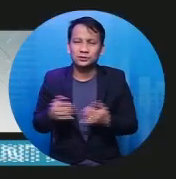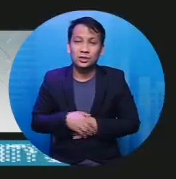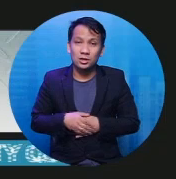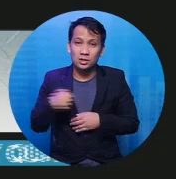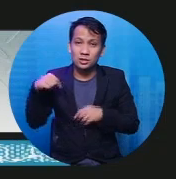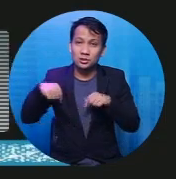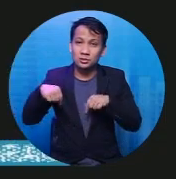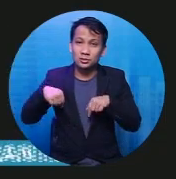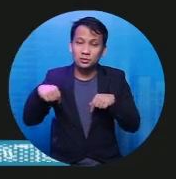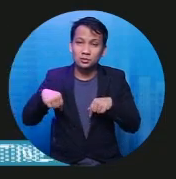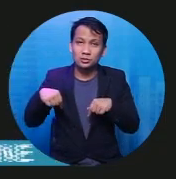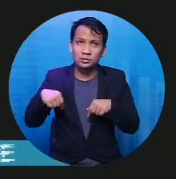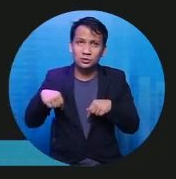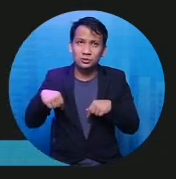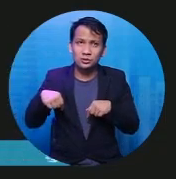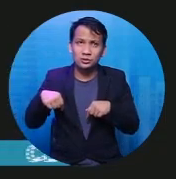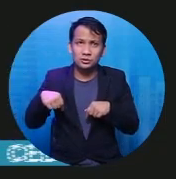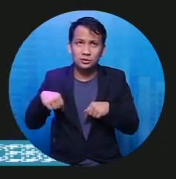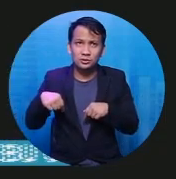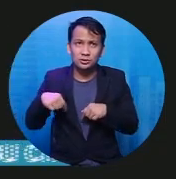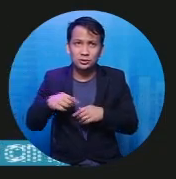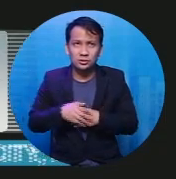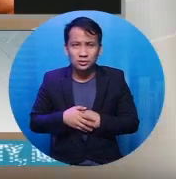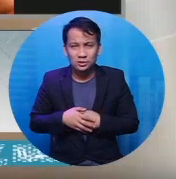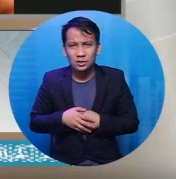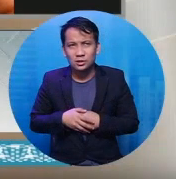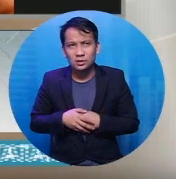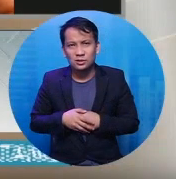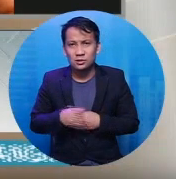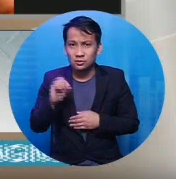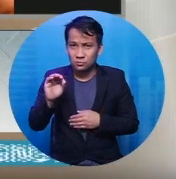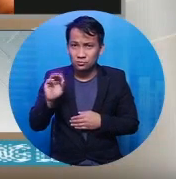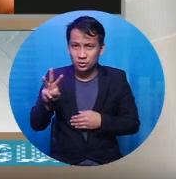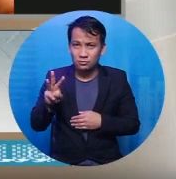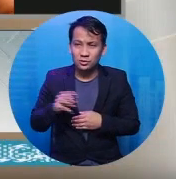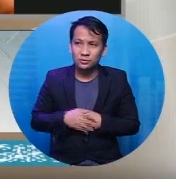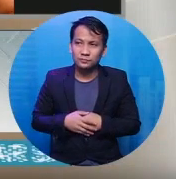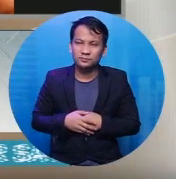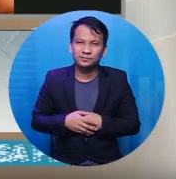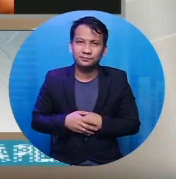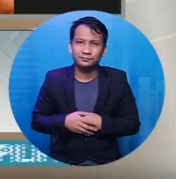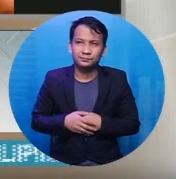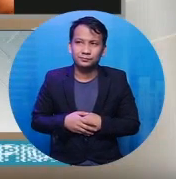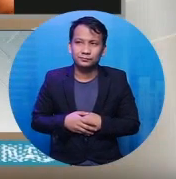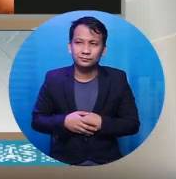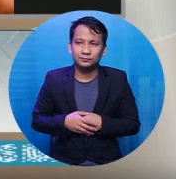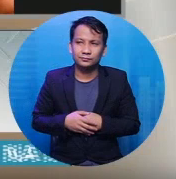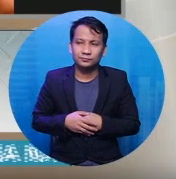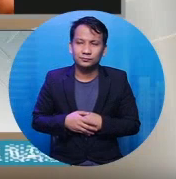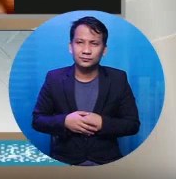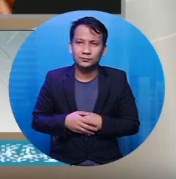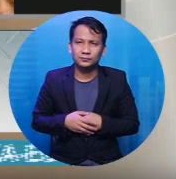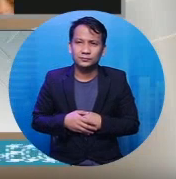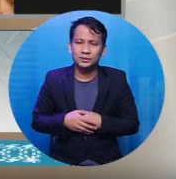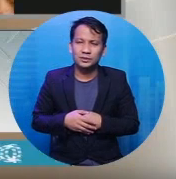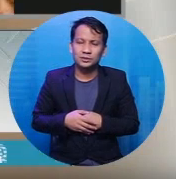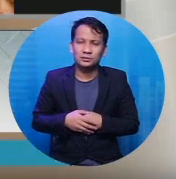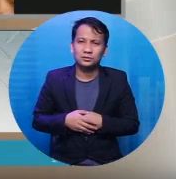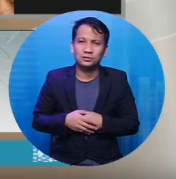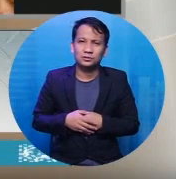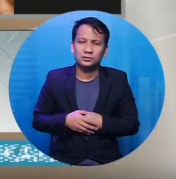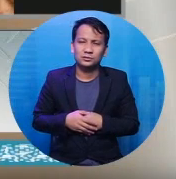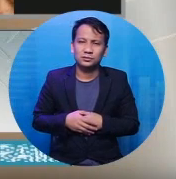Andito po sa Amida Sirit, Jerusalem, Israel. Okay, OFW po si Madam. So, Ma'am,